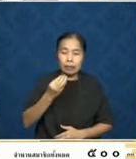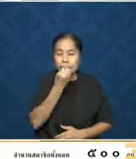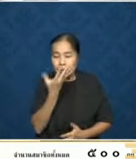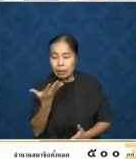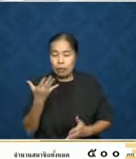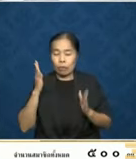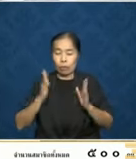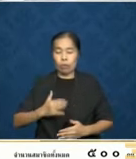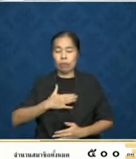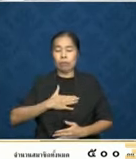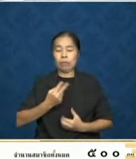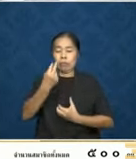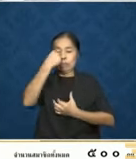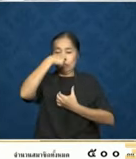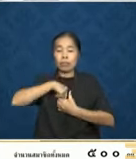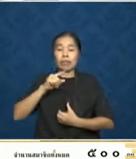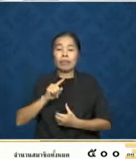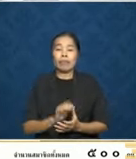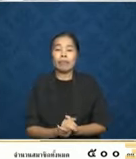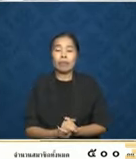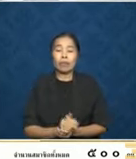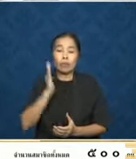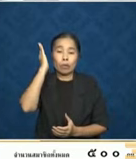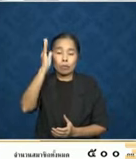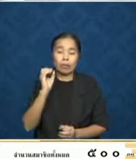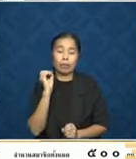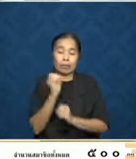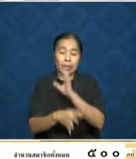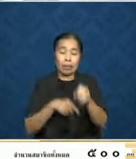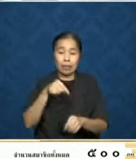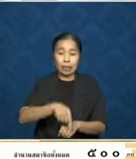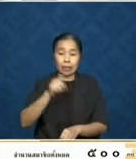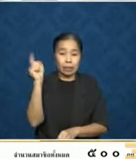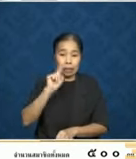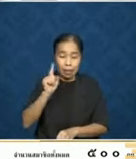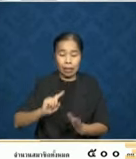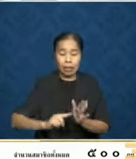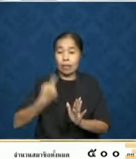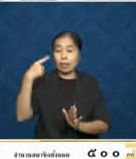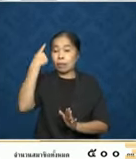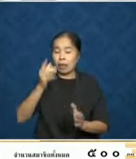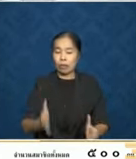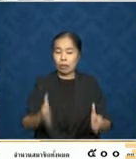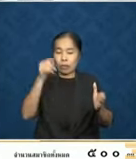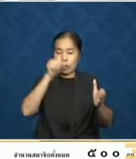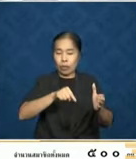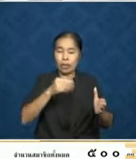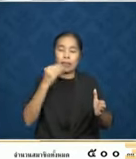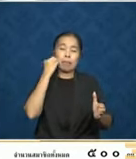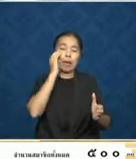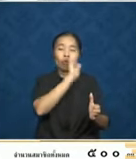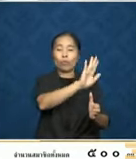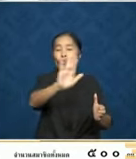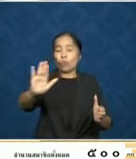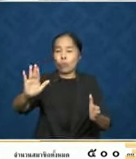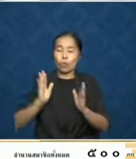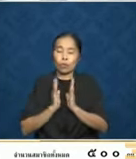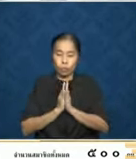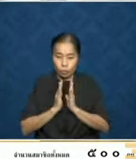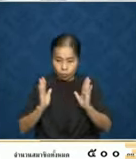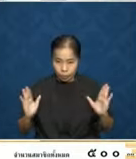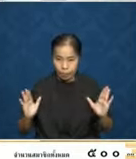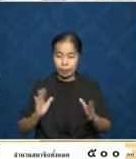และในตัวเราครับสุดท้ายขยะจะเป็นอะไรจุดเริ่มต้นอยู่ที่ถังขยะหน้าบ้านเราทุกคนครับขอบคุณครับท่านประธ